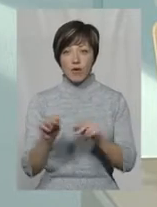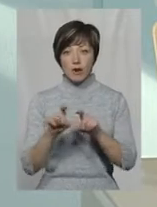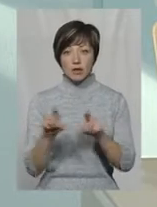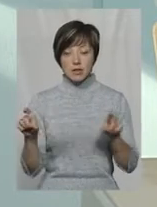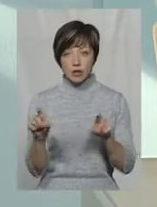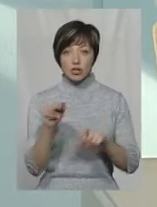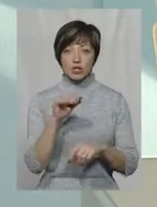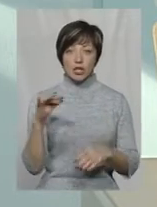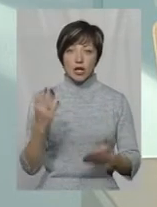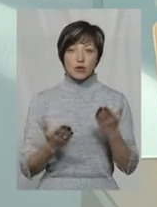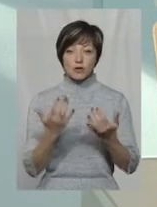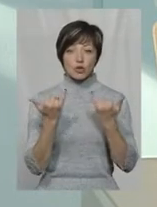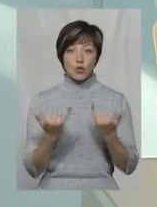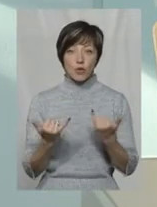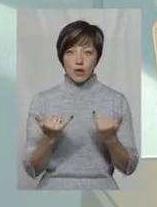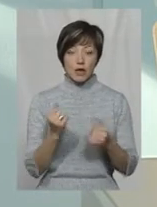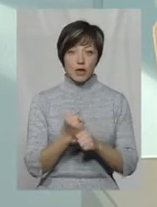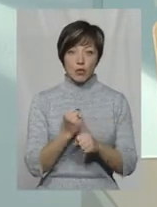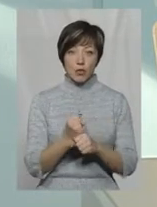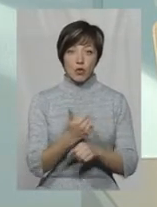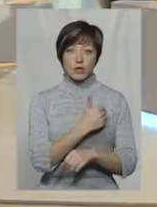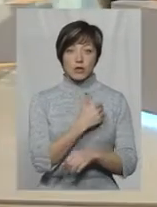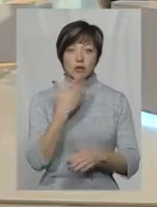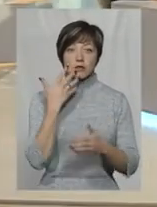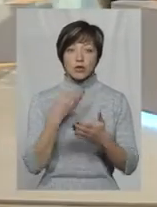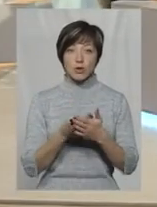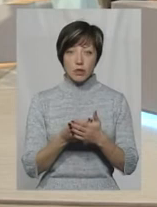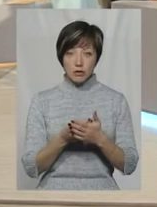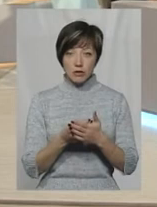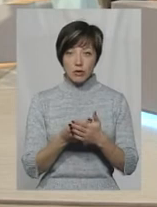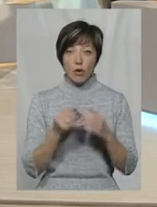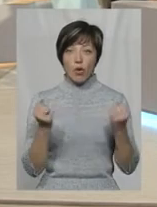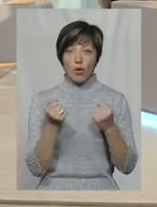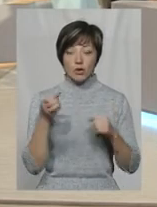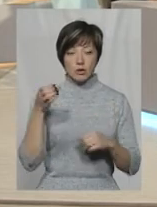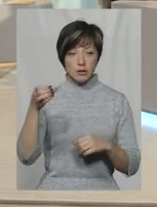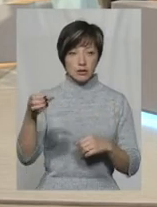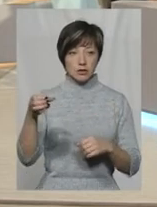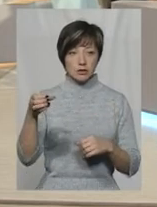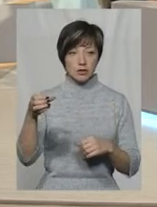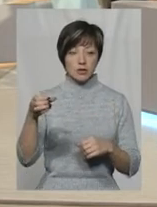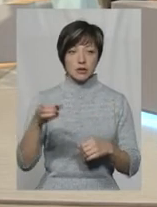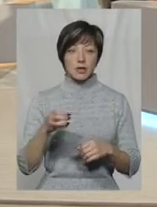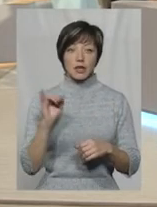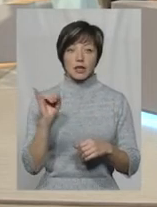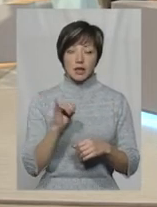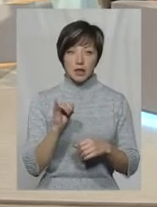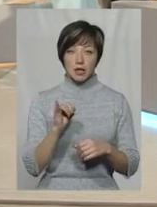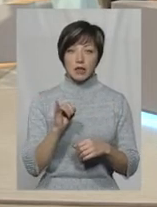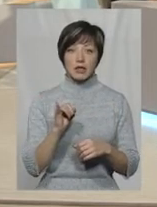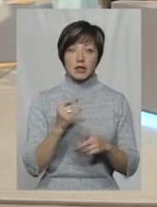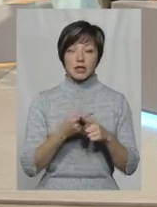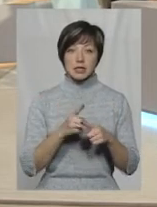заклад, чи якщо ви сьогодні не робите, то хоча б в своїй холодильній шафі потримайте його і